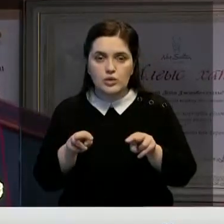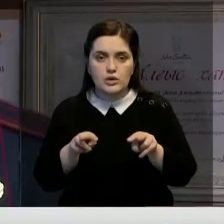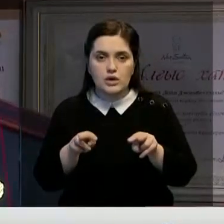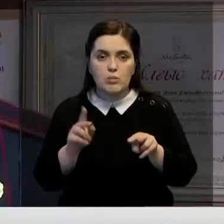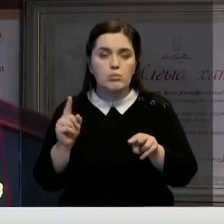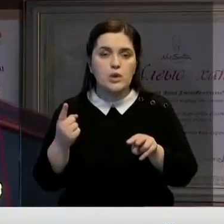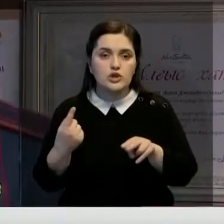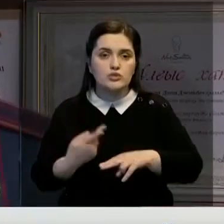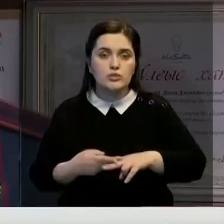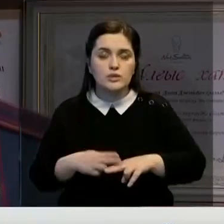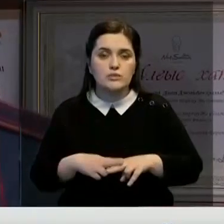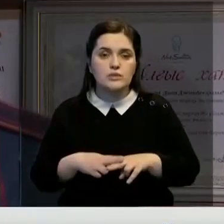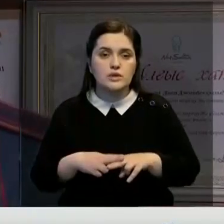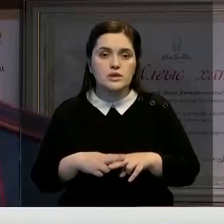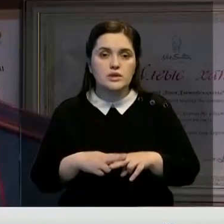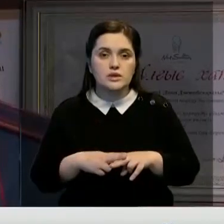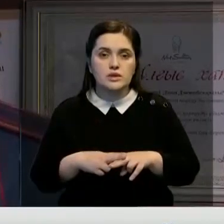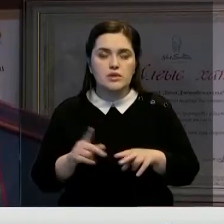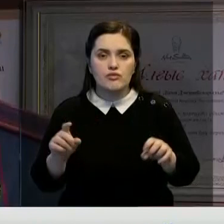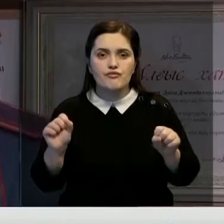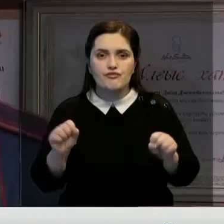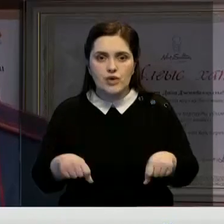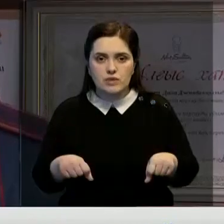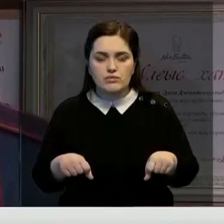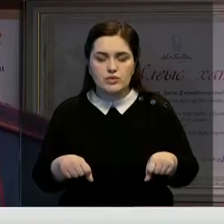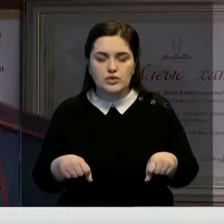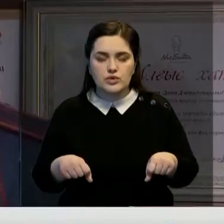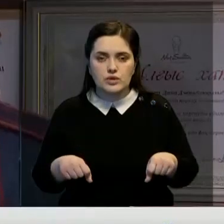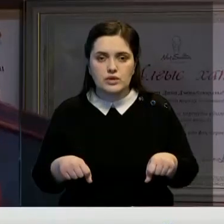что это возможные потенциальные